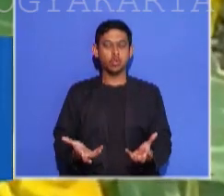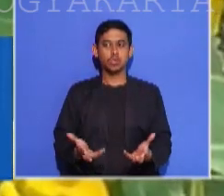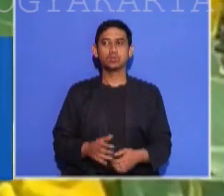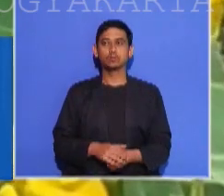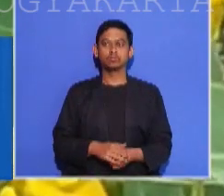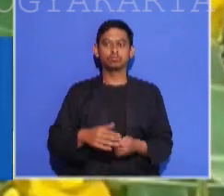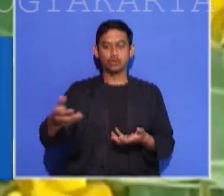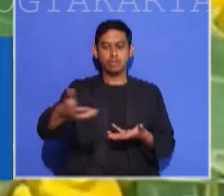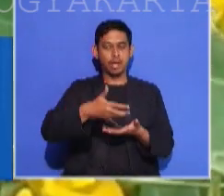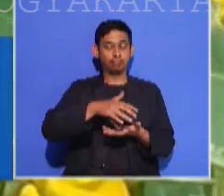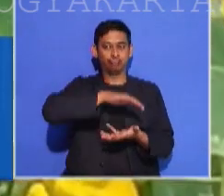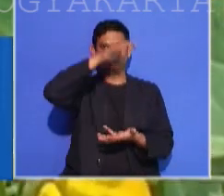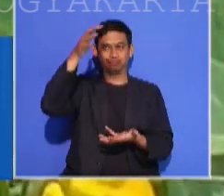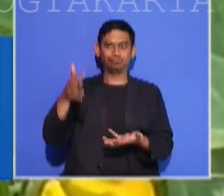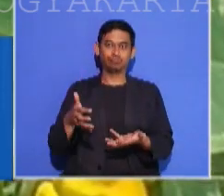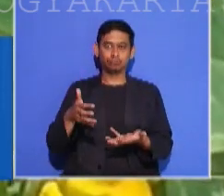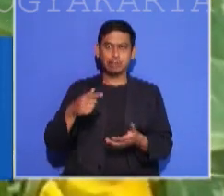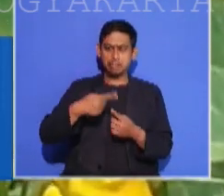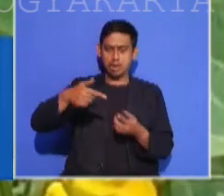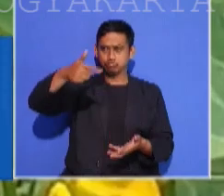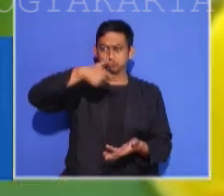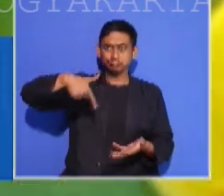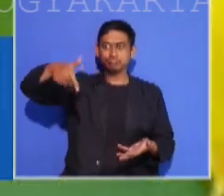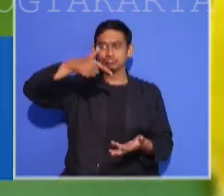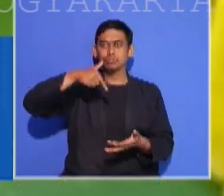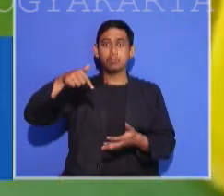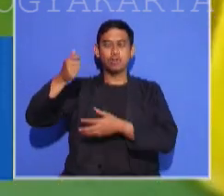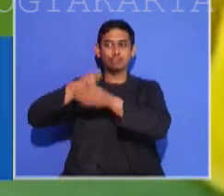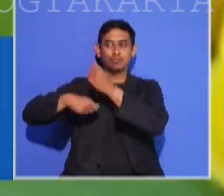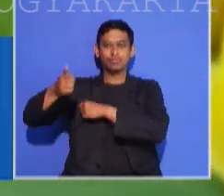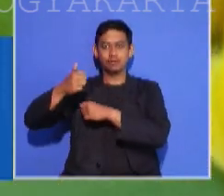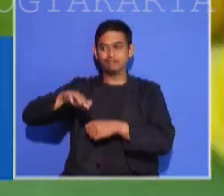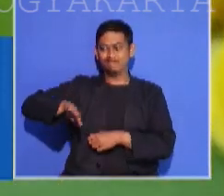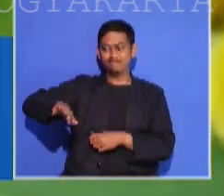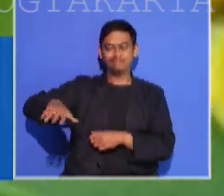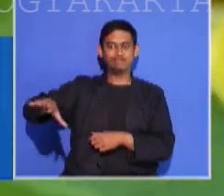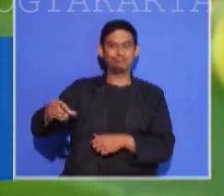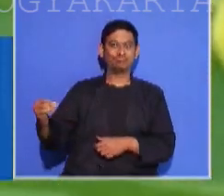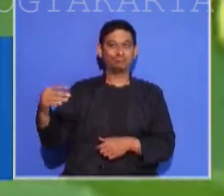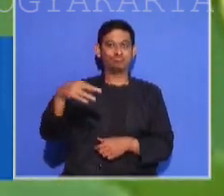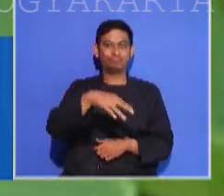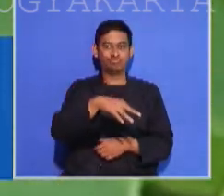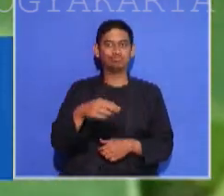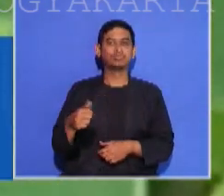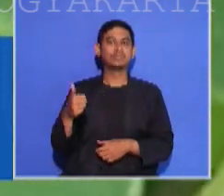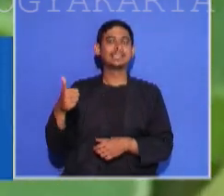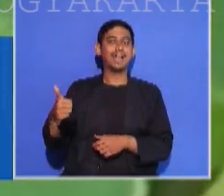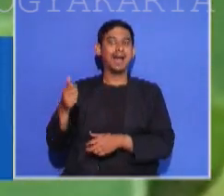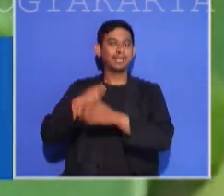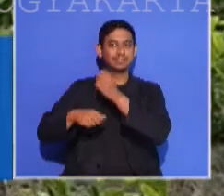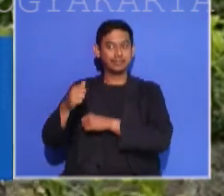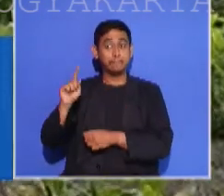irigasi, mujiya ndamel sumur pantek ing sak pinggiring lahan, toya sumur dipun inggahaken mawi kompo toya